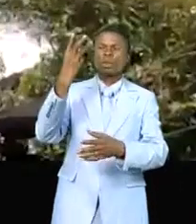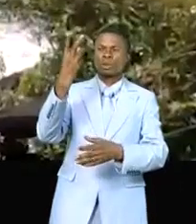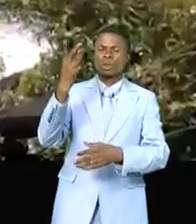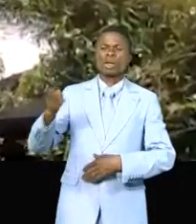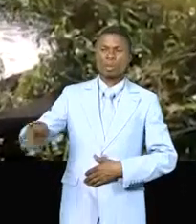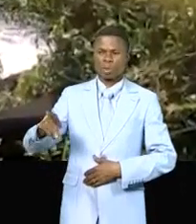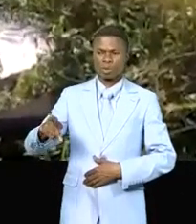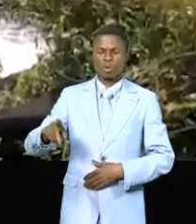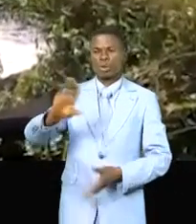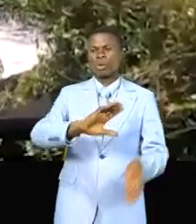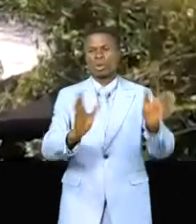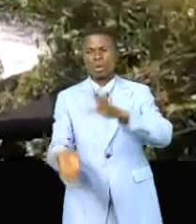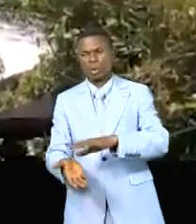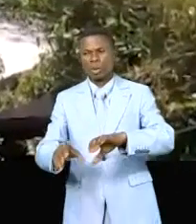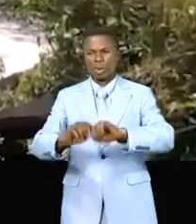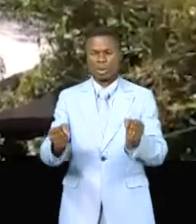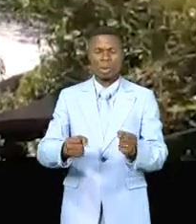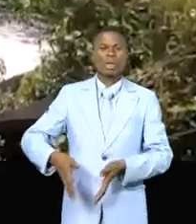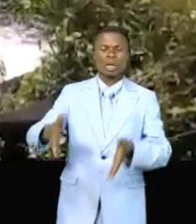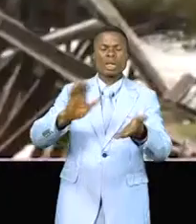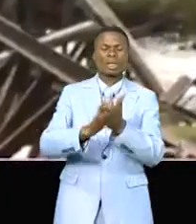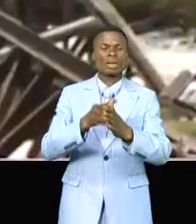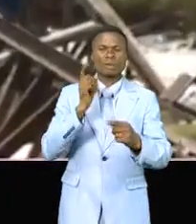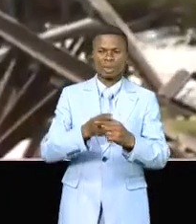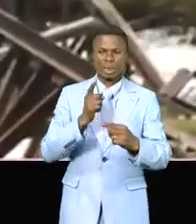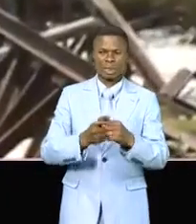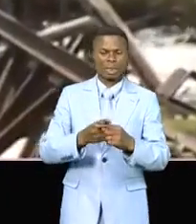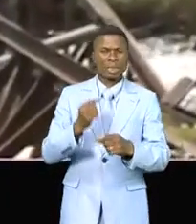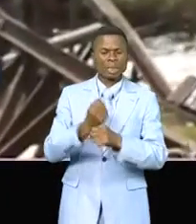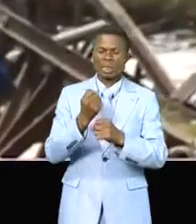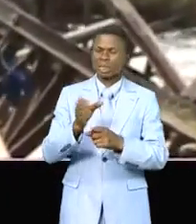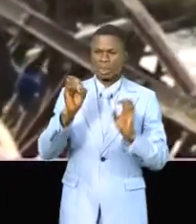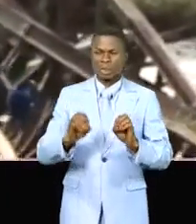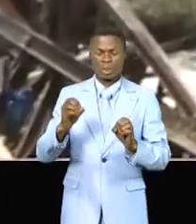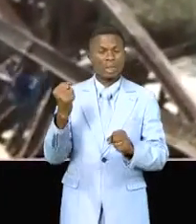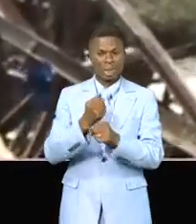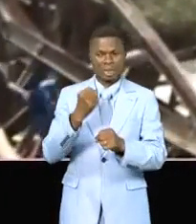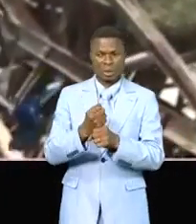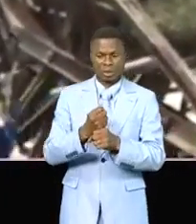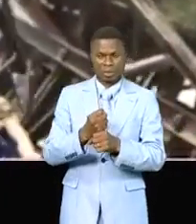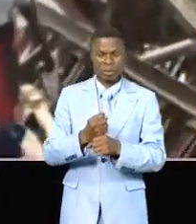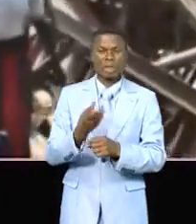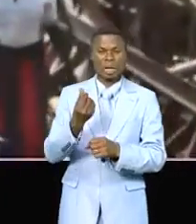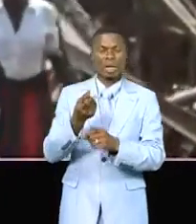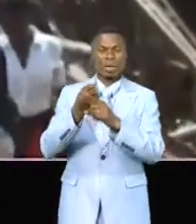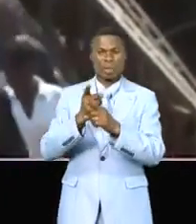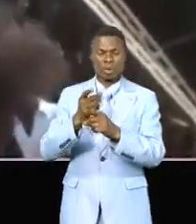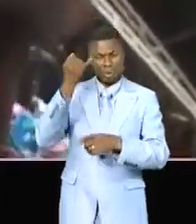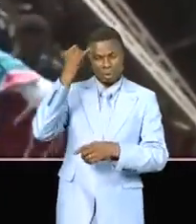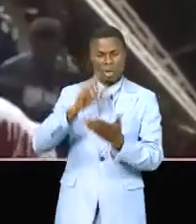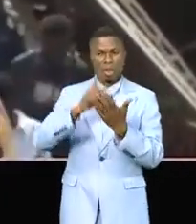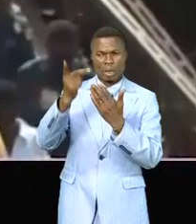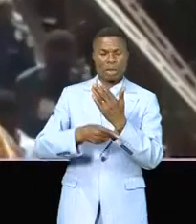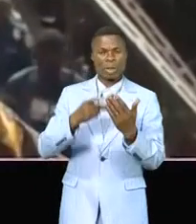nationale numéro 1, ainsi que l'état des routes non exécutées alors que ces travaux ont été financés dans le cadre du